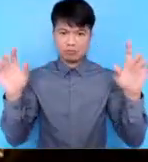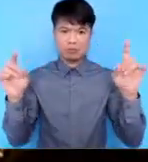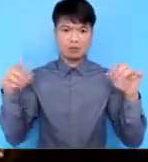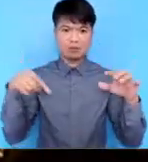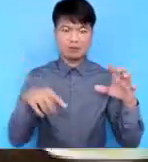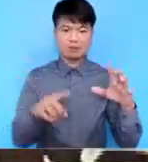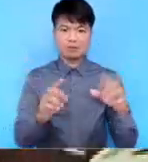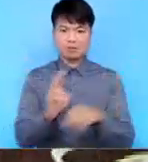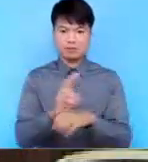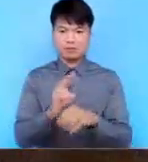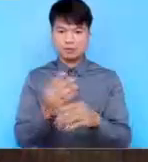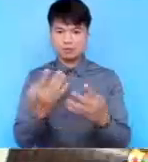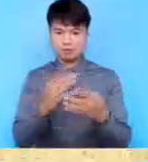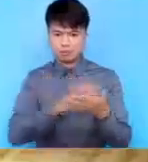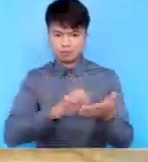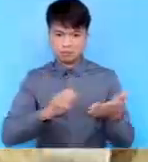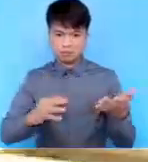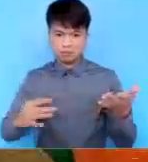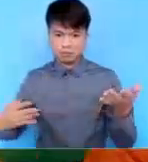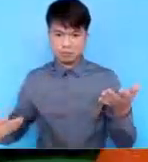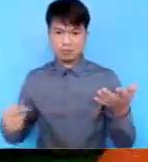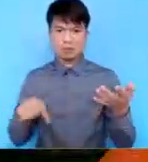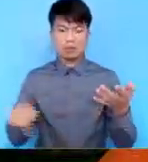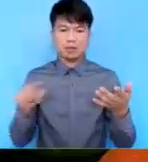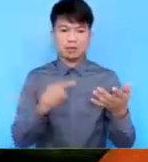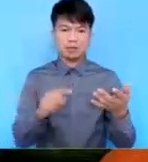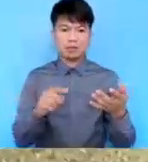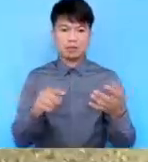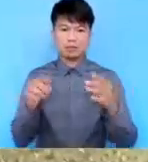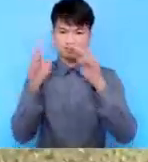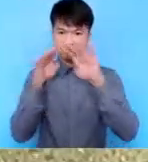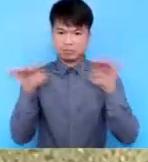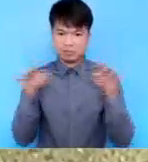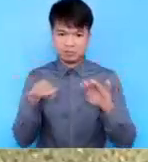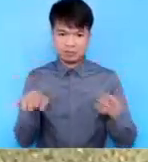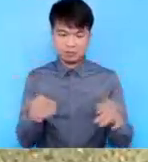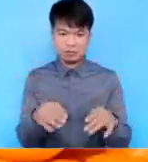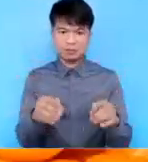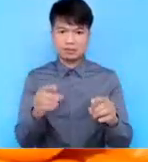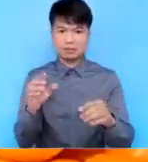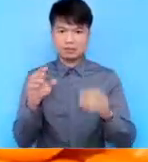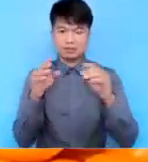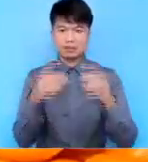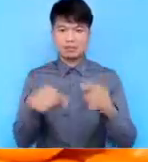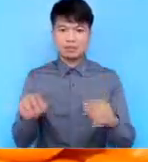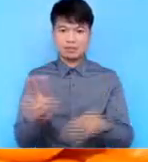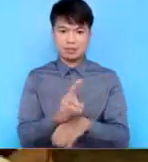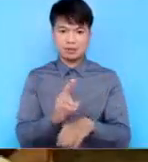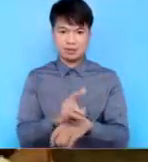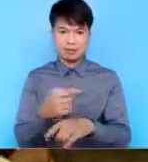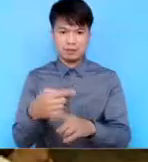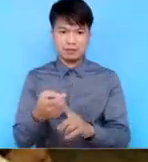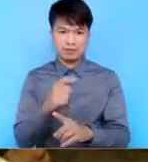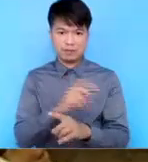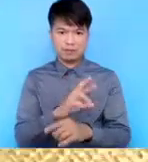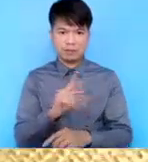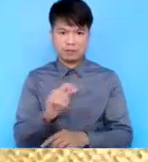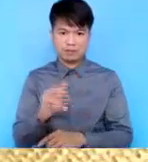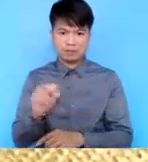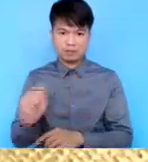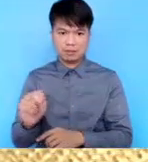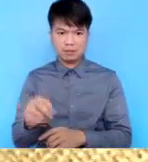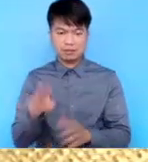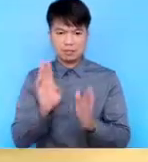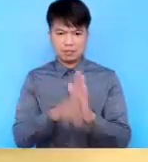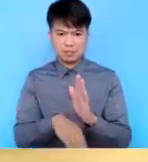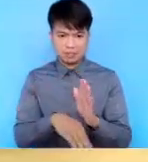gamit pambahay. At Christmas tree na gawa sa rattan. Mga murang gulay at prutas. Iba't ibang klase